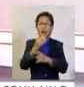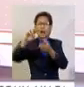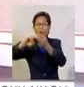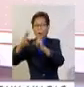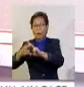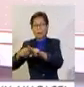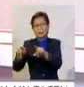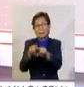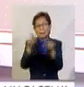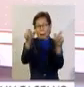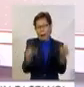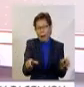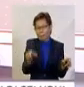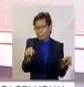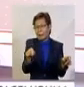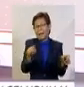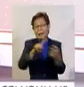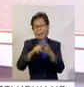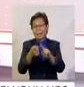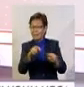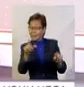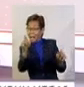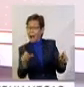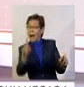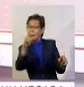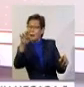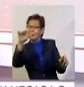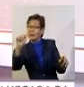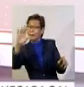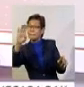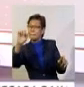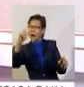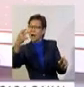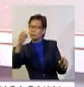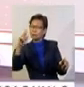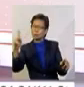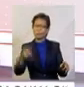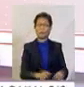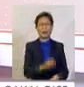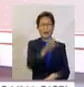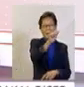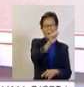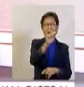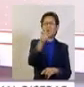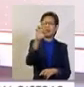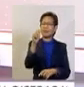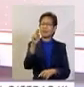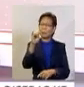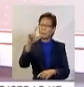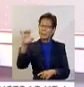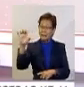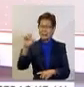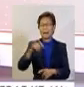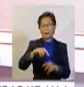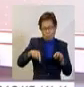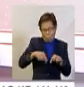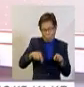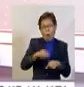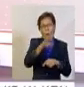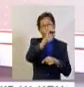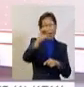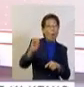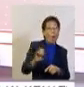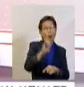rakan duetnya, Maria Bacuk kabarnya. Cukup-cukup sinonim dengan A. Ramli. Menyebut tentang lagu yang dirakam tadi, selain lagu Oh Fatimah,